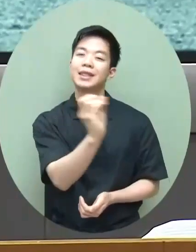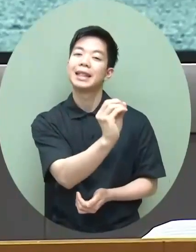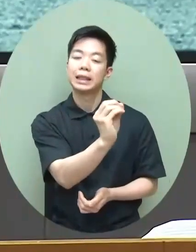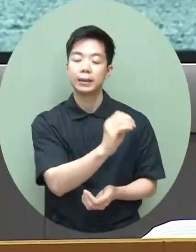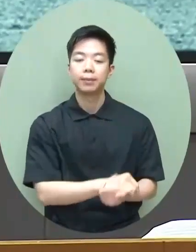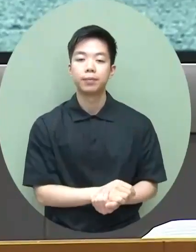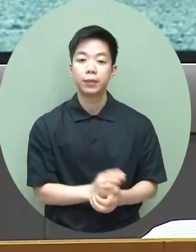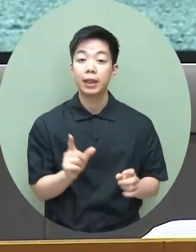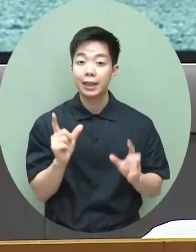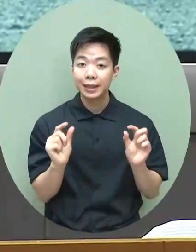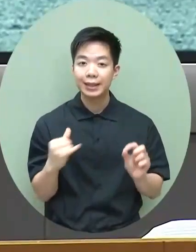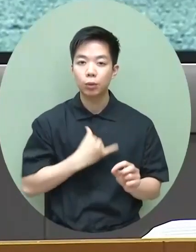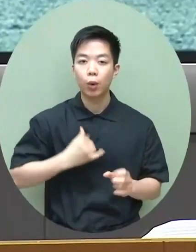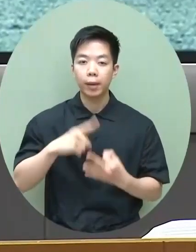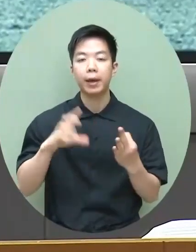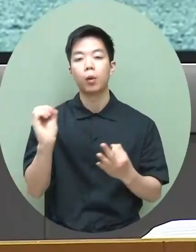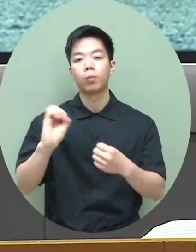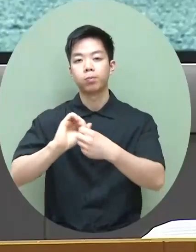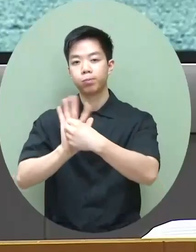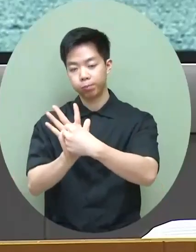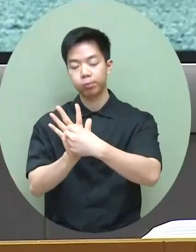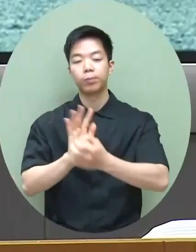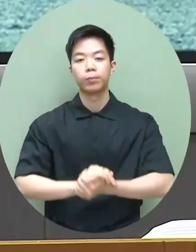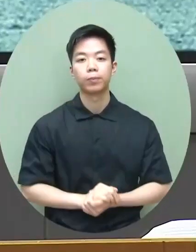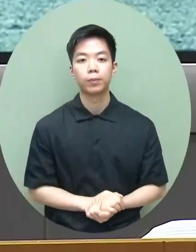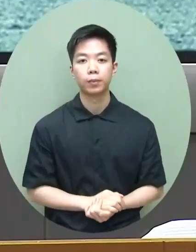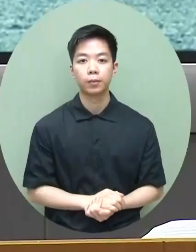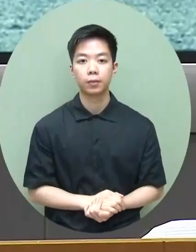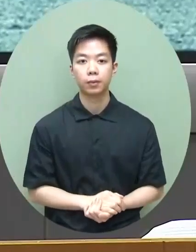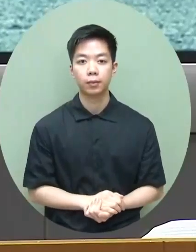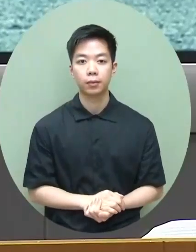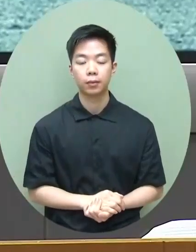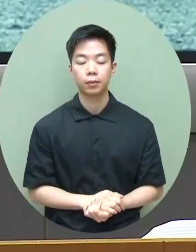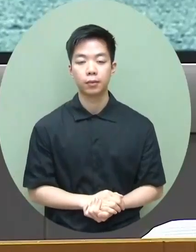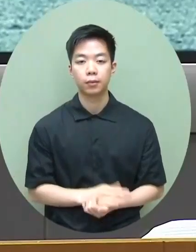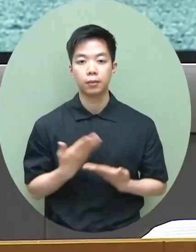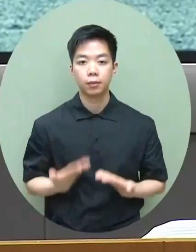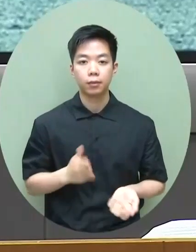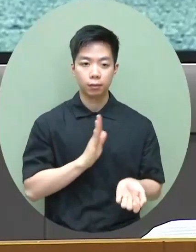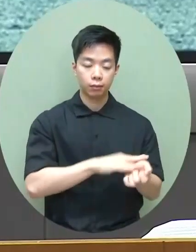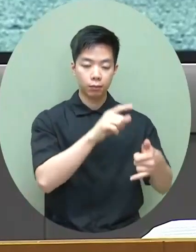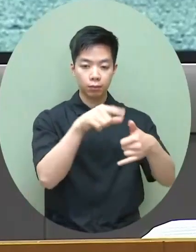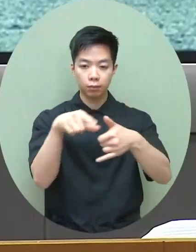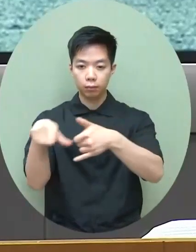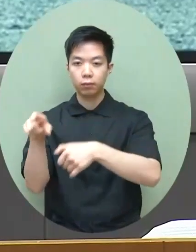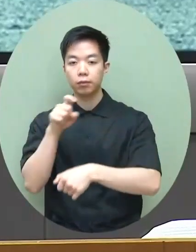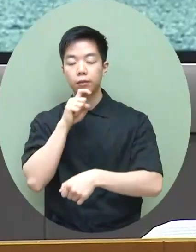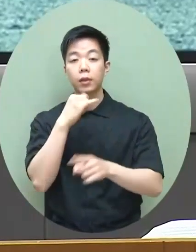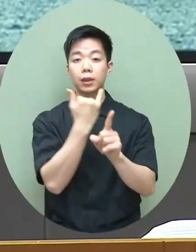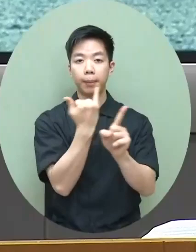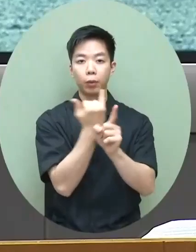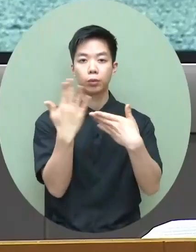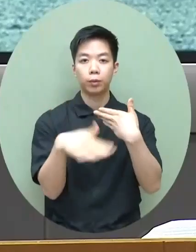種病毒株啦。咁喺今日個案入邊咧，就有16宗係輸入性個案啦，10宗